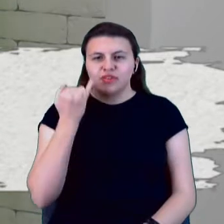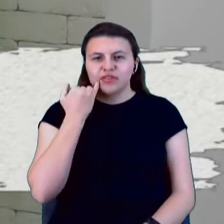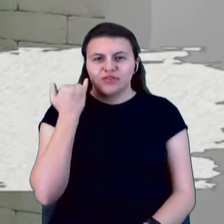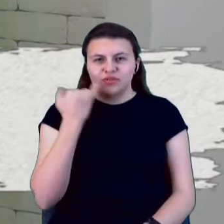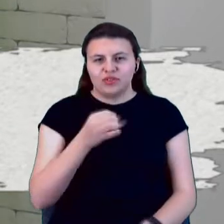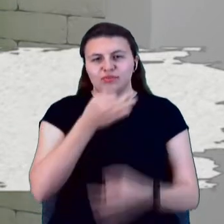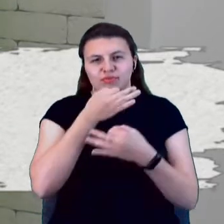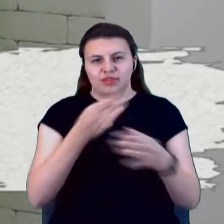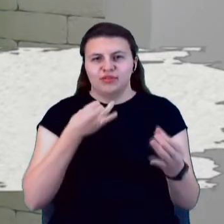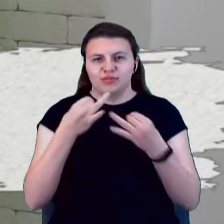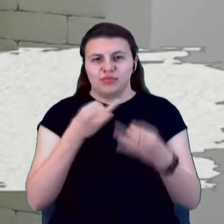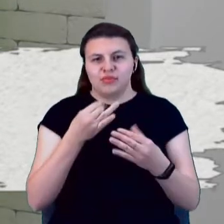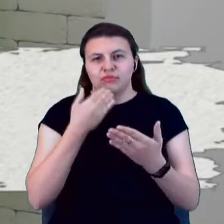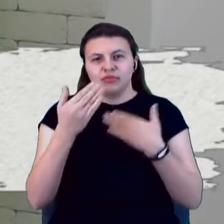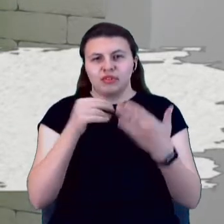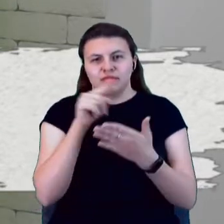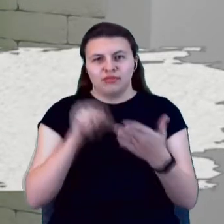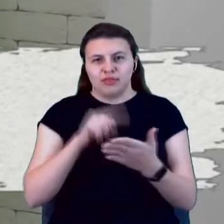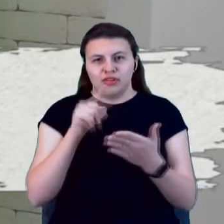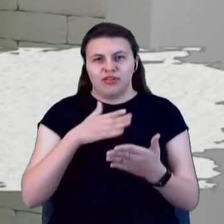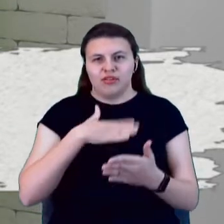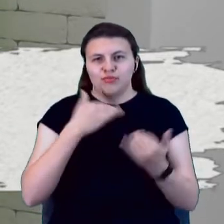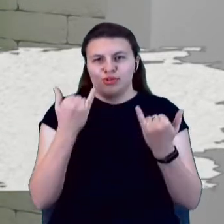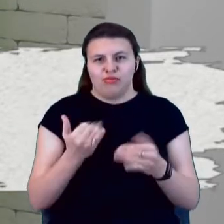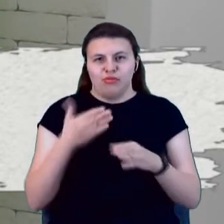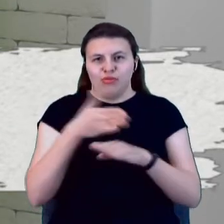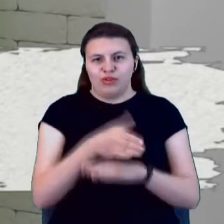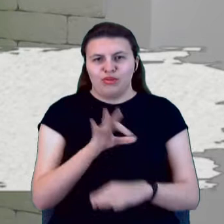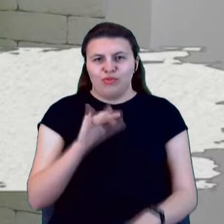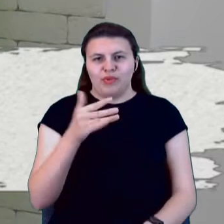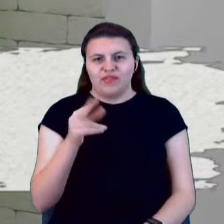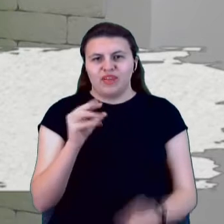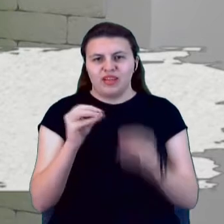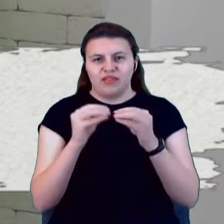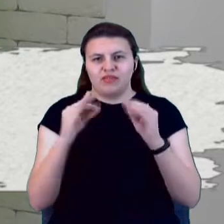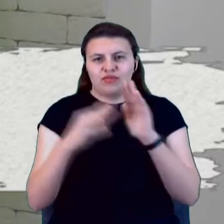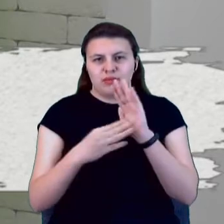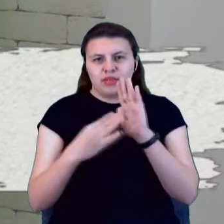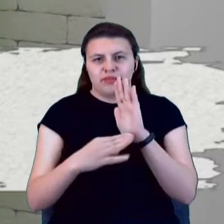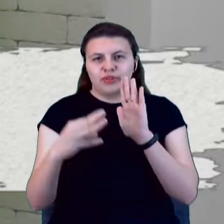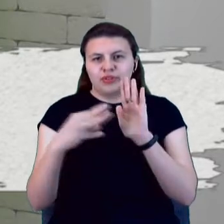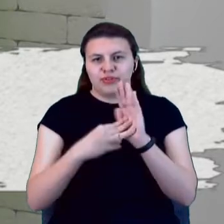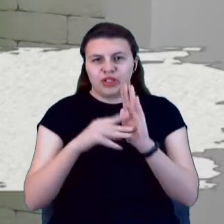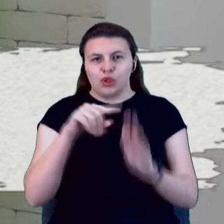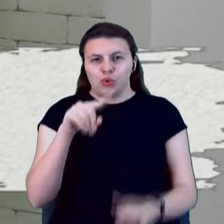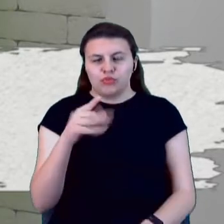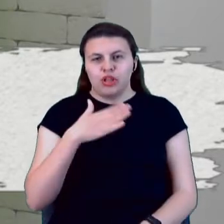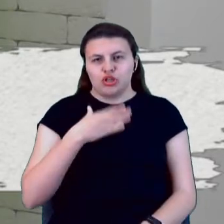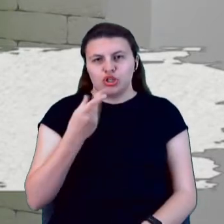розмови, поставити свої запитання нашим сьогоднішнім гостям. 050 210 08 98 – номер нашої